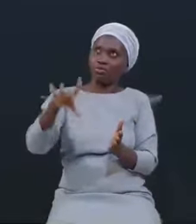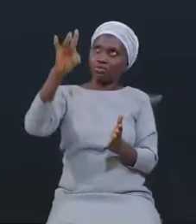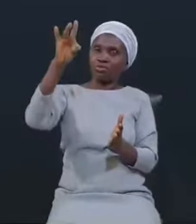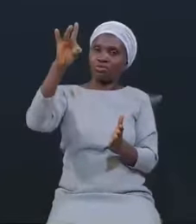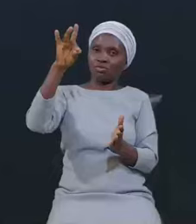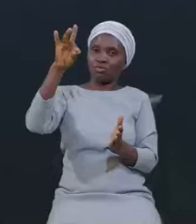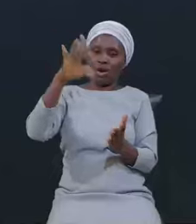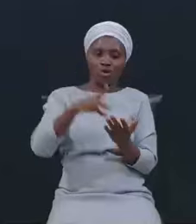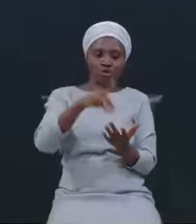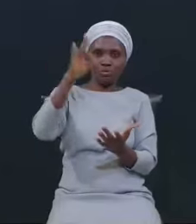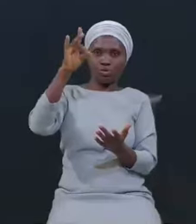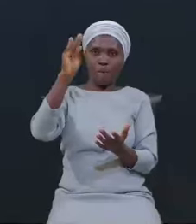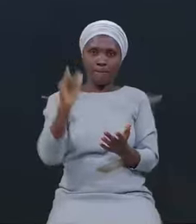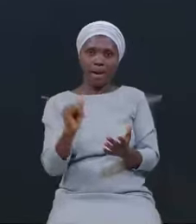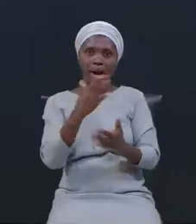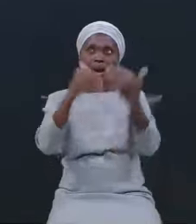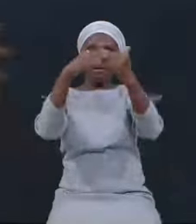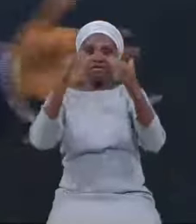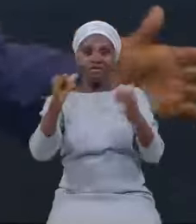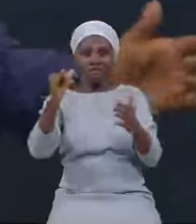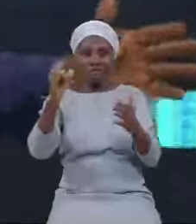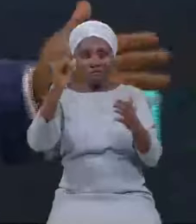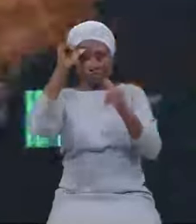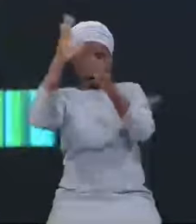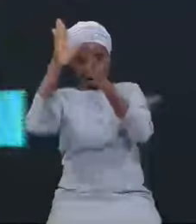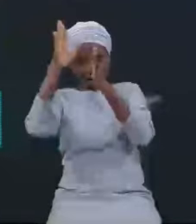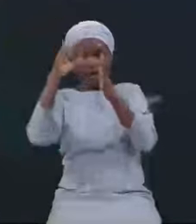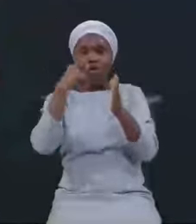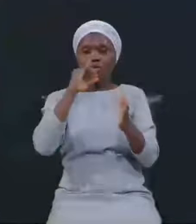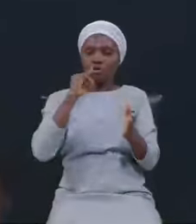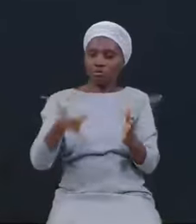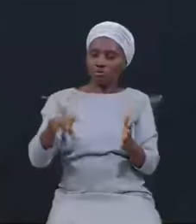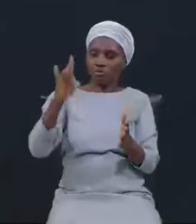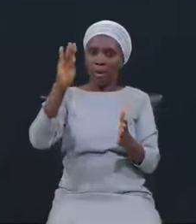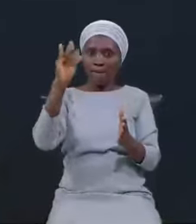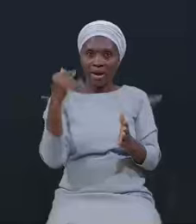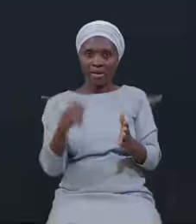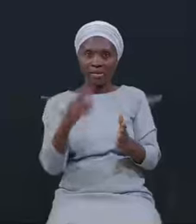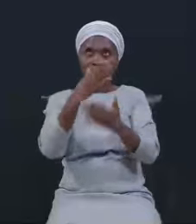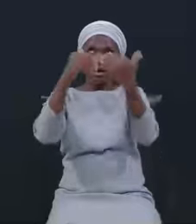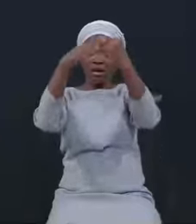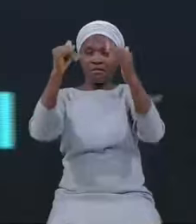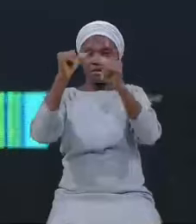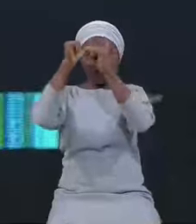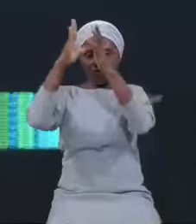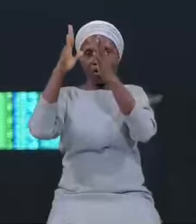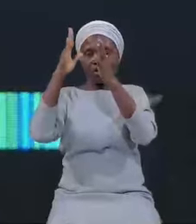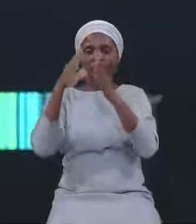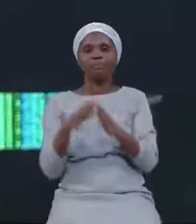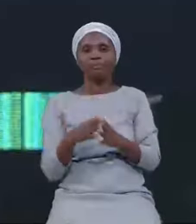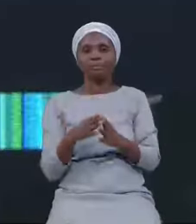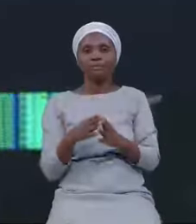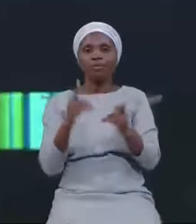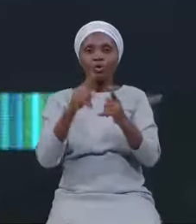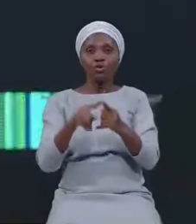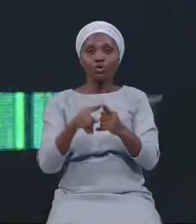Établi par le Père Céleste. Mis en place, envoyé par le Père Céleste pour ôter toutes